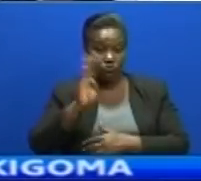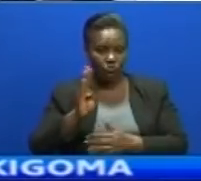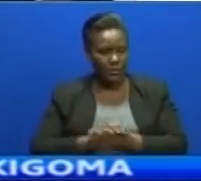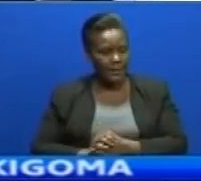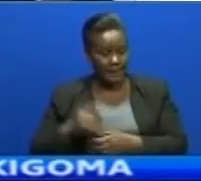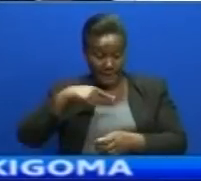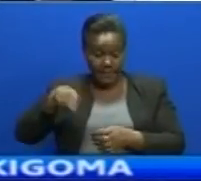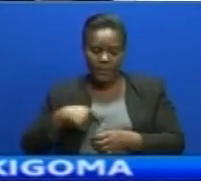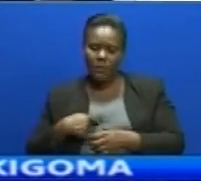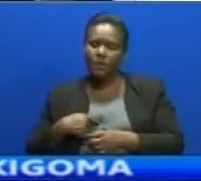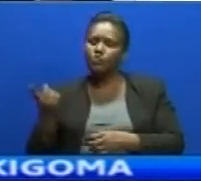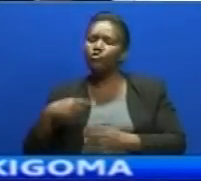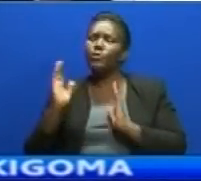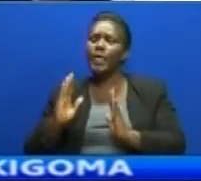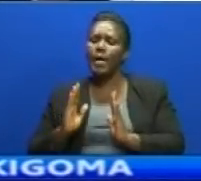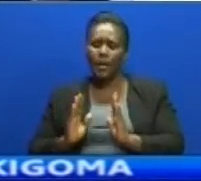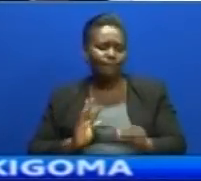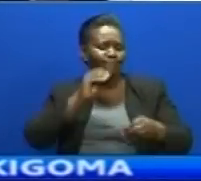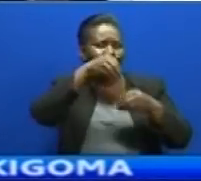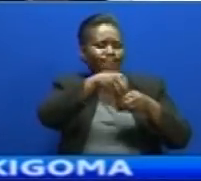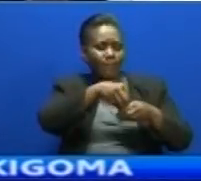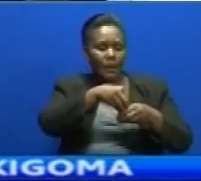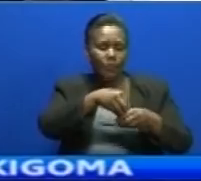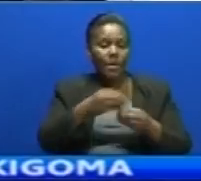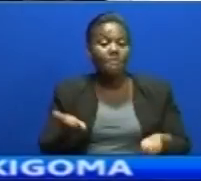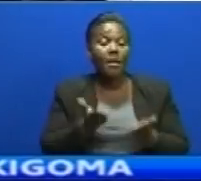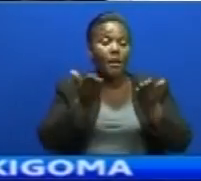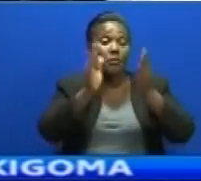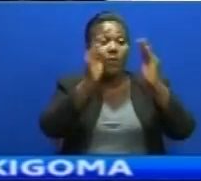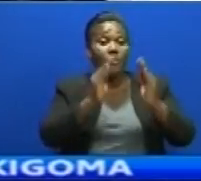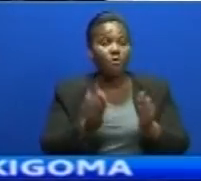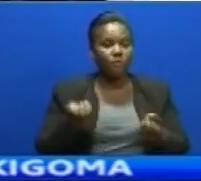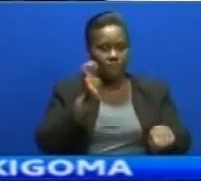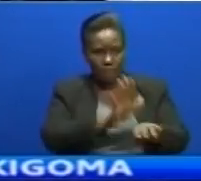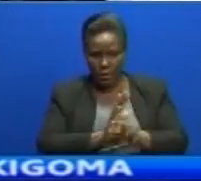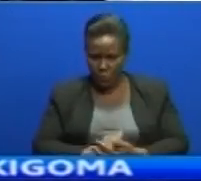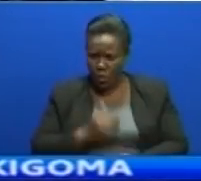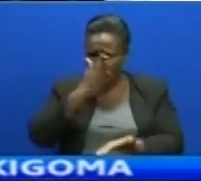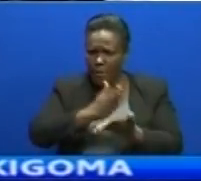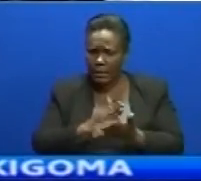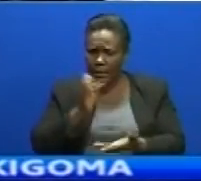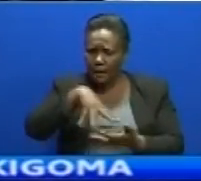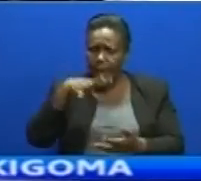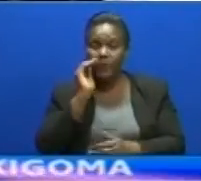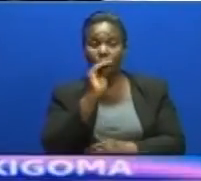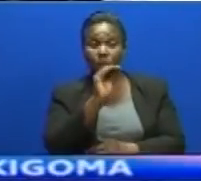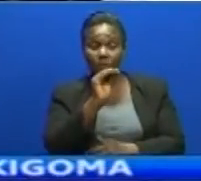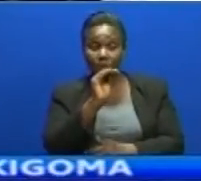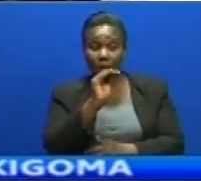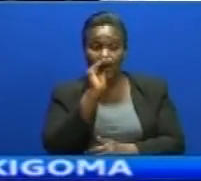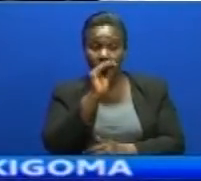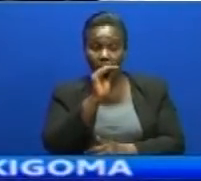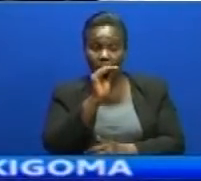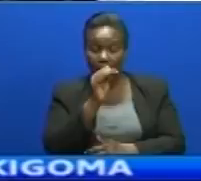kujiunga na maendeleo ya miundombinu ya nao sababisha gharama za usafiri katika ukanda wa Central Corridor